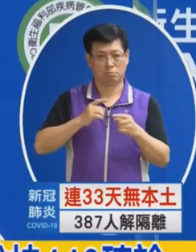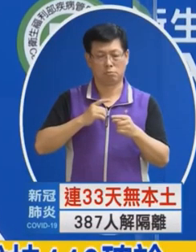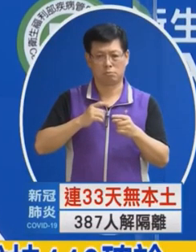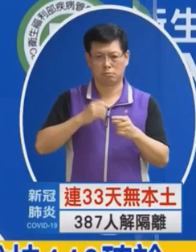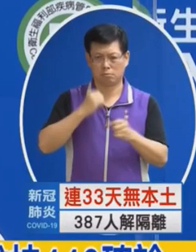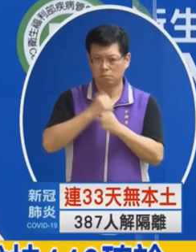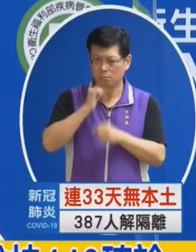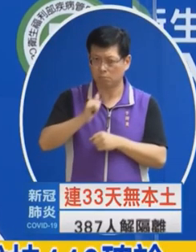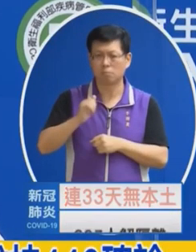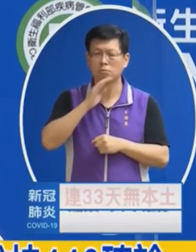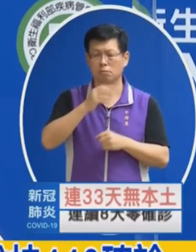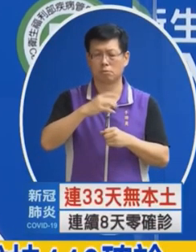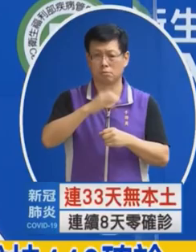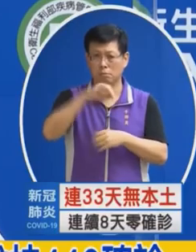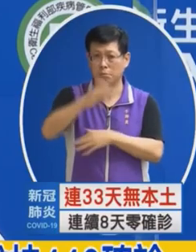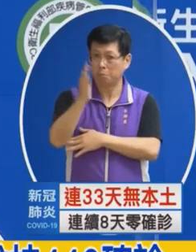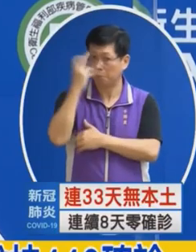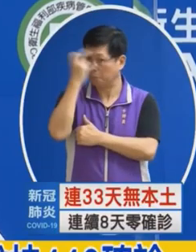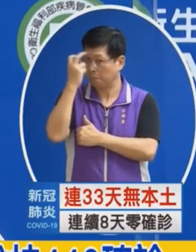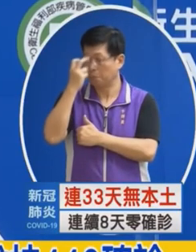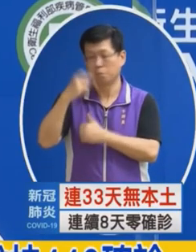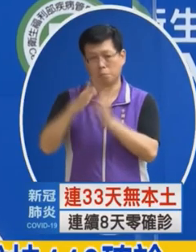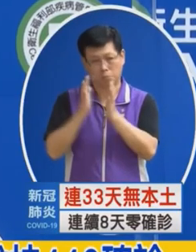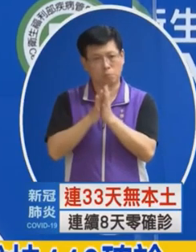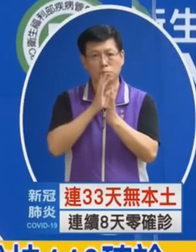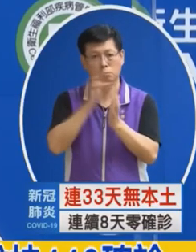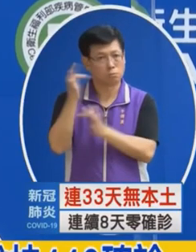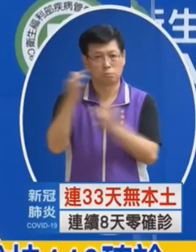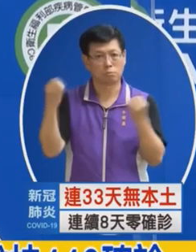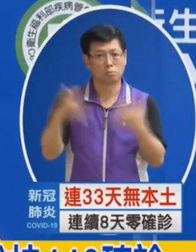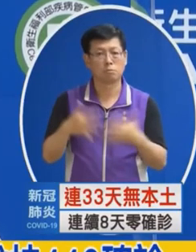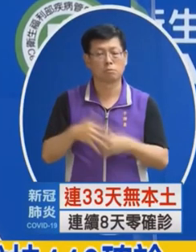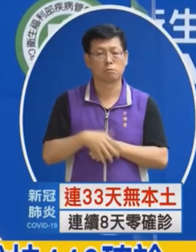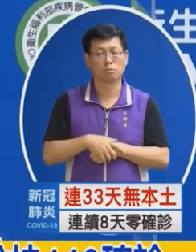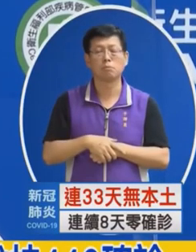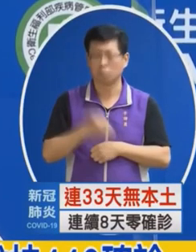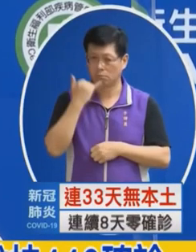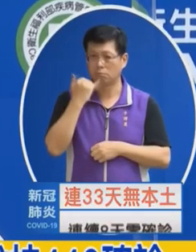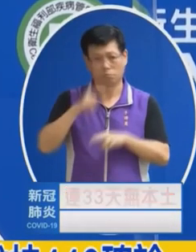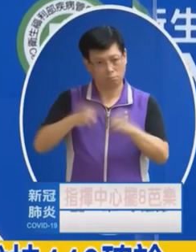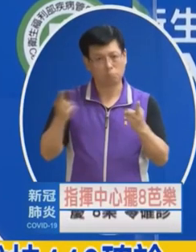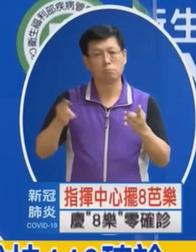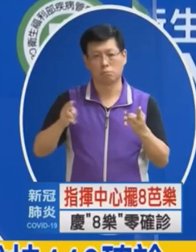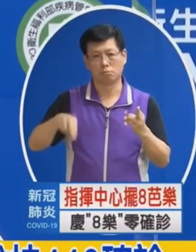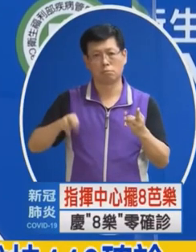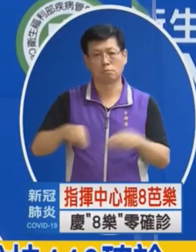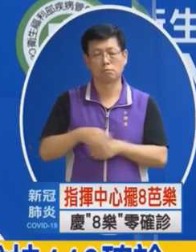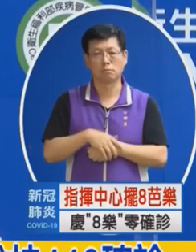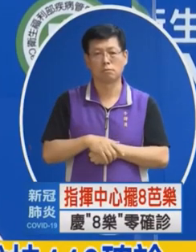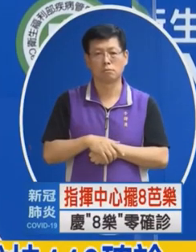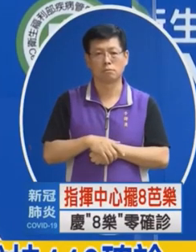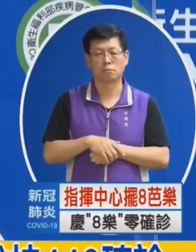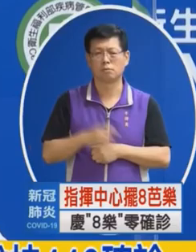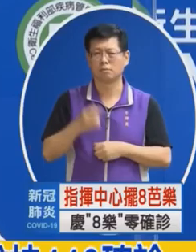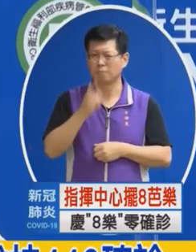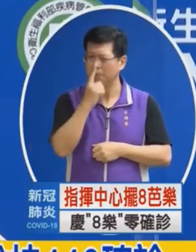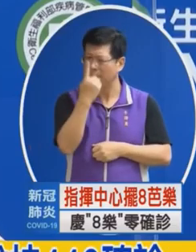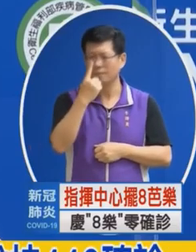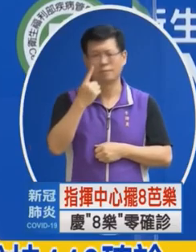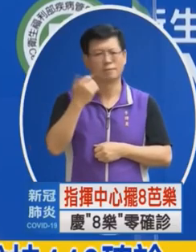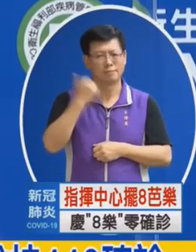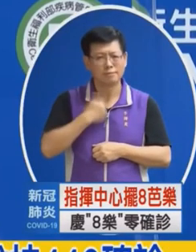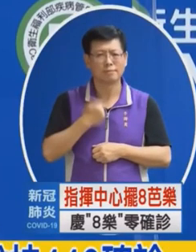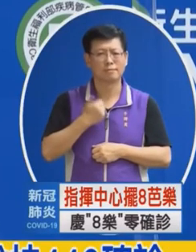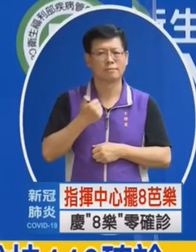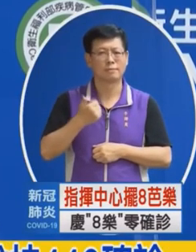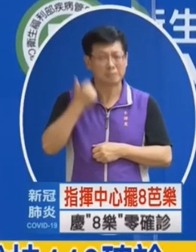县市政府哈认为这样的一个审查在监督上面没有问题，那自然就可以开放。好，还是这句话，如果说